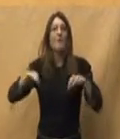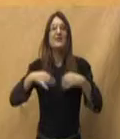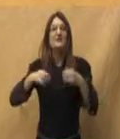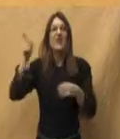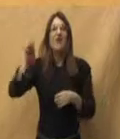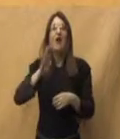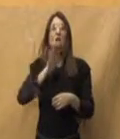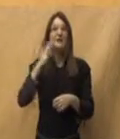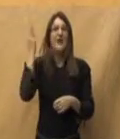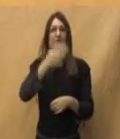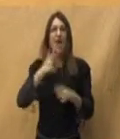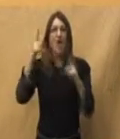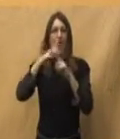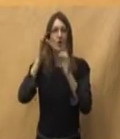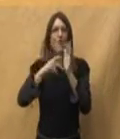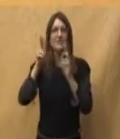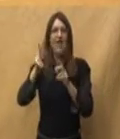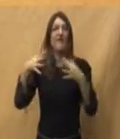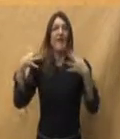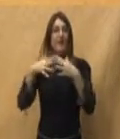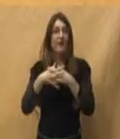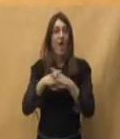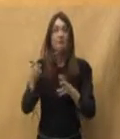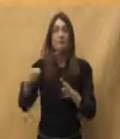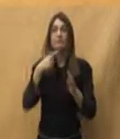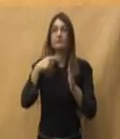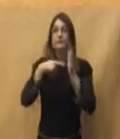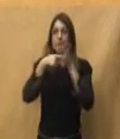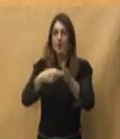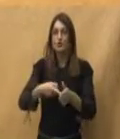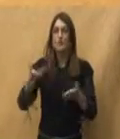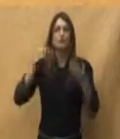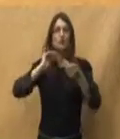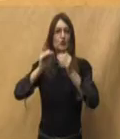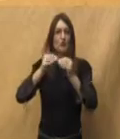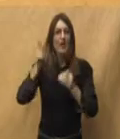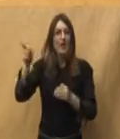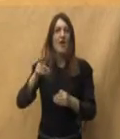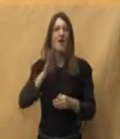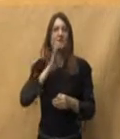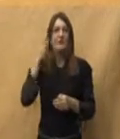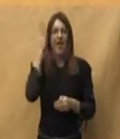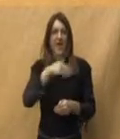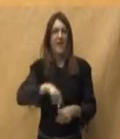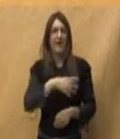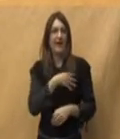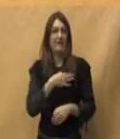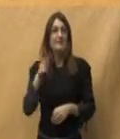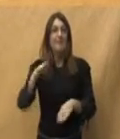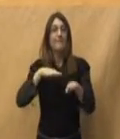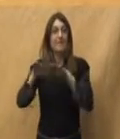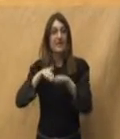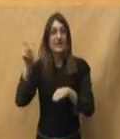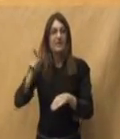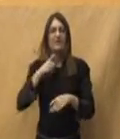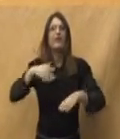Bosna i Hercegovina, što u stvari pokazuje jednu duboku suradnju Hrvatske sa Bosnom i Hercegovinom. Ministarstvo zdravlja i Hrvatski